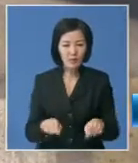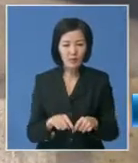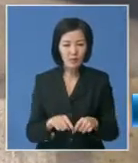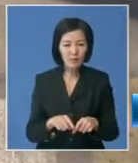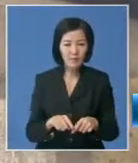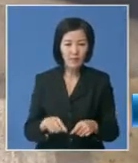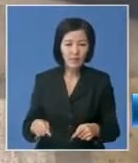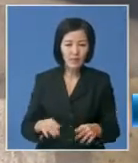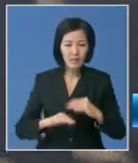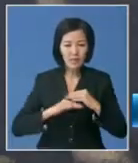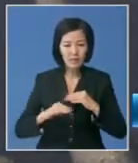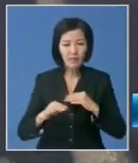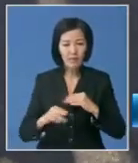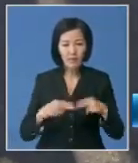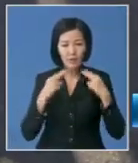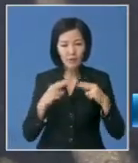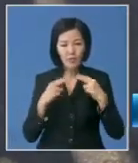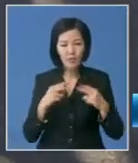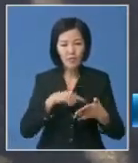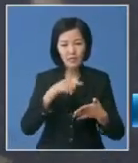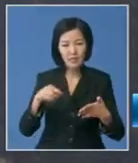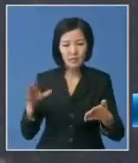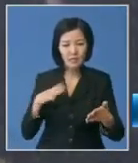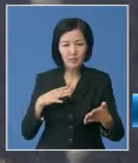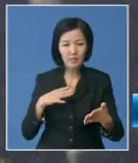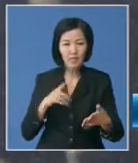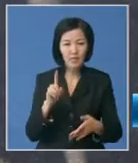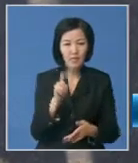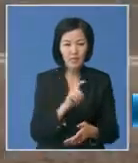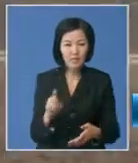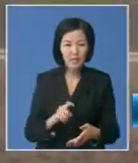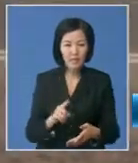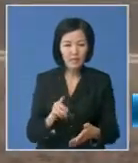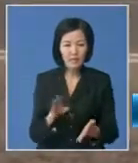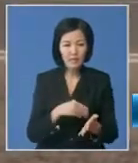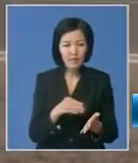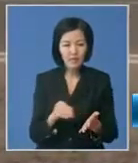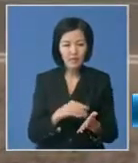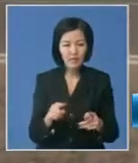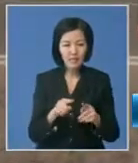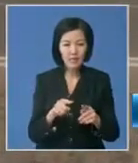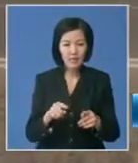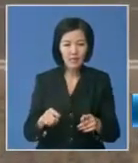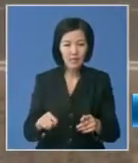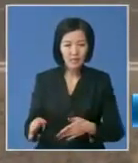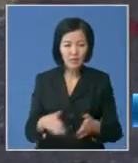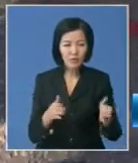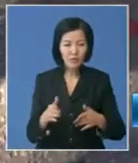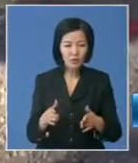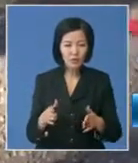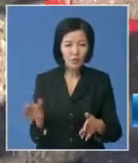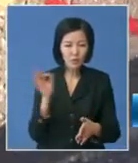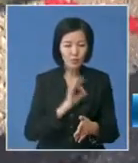асфальт предупреждающие надписи прорисовка выполнена краской для нанесения дорожной разметки поэтому напоминание пешим